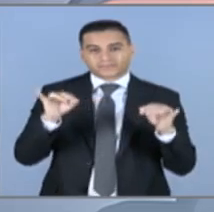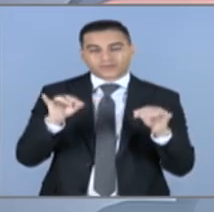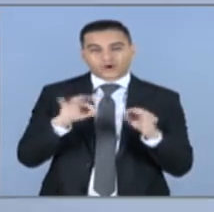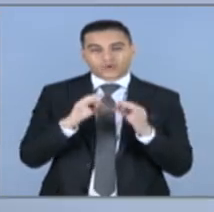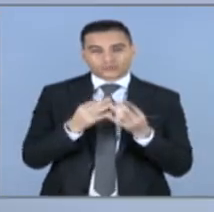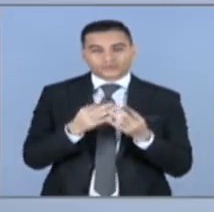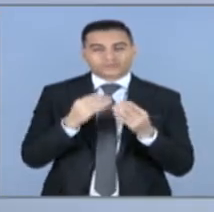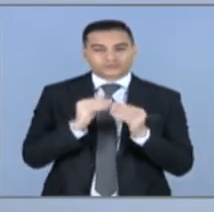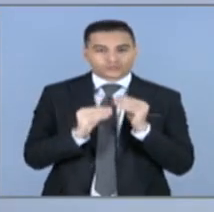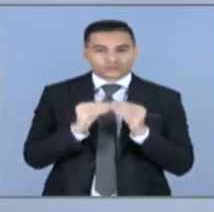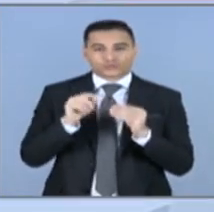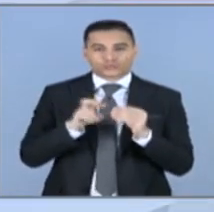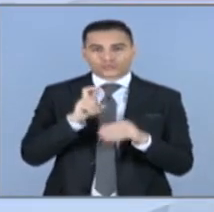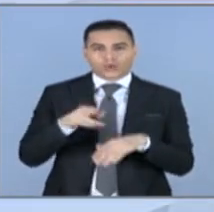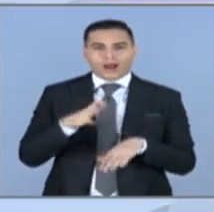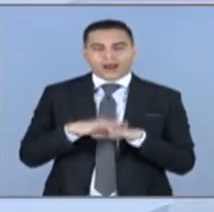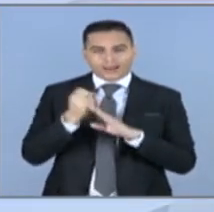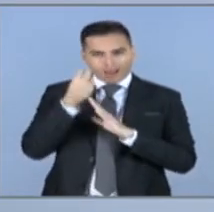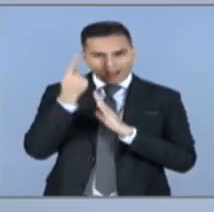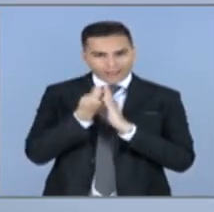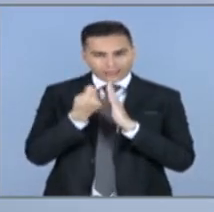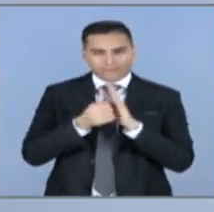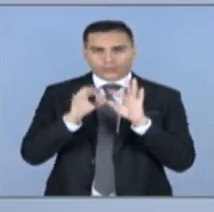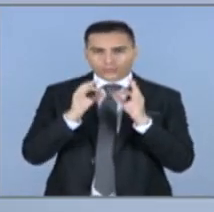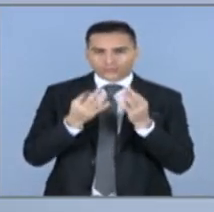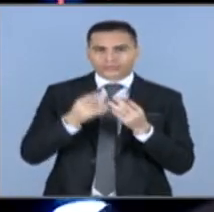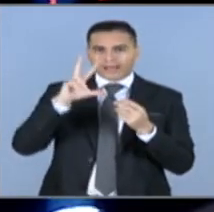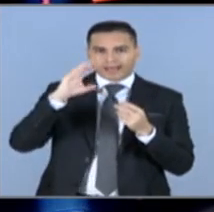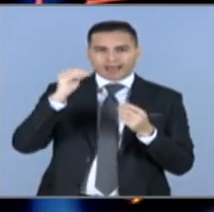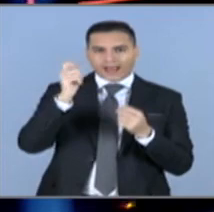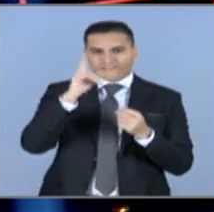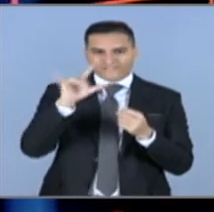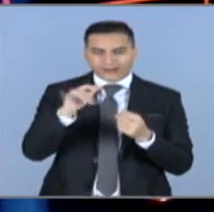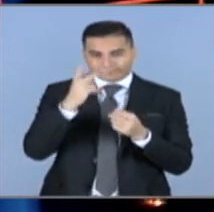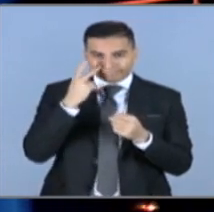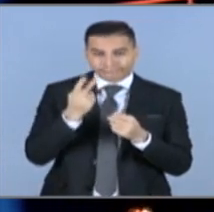دلوقتي عندنا سؤال في الأدب لعيلة الجعفري. أدب والسؤال.